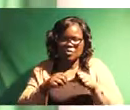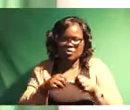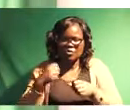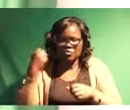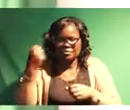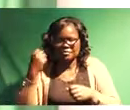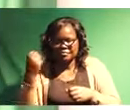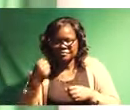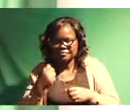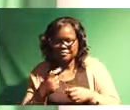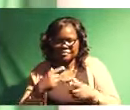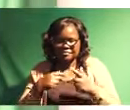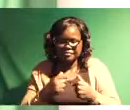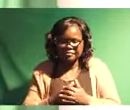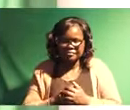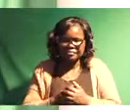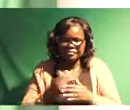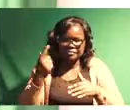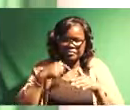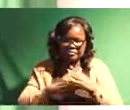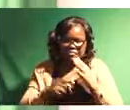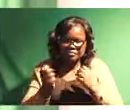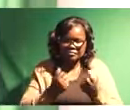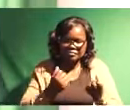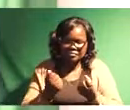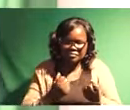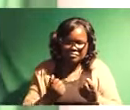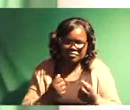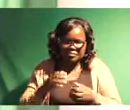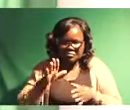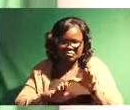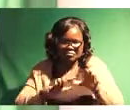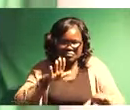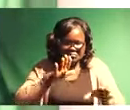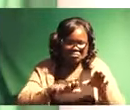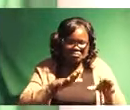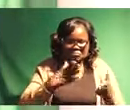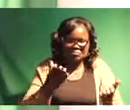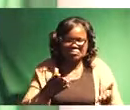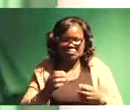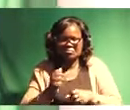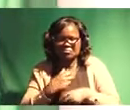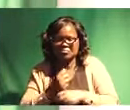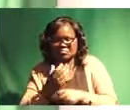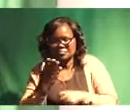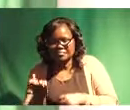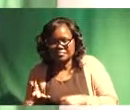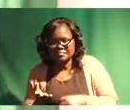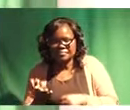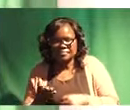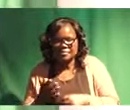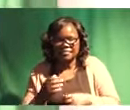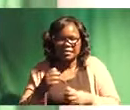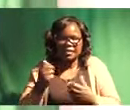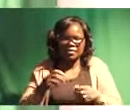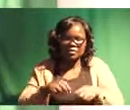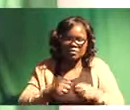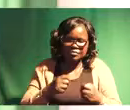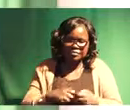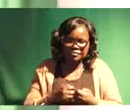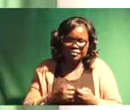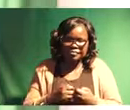siasa walikuja wakaingiza magari, wakakanyaga ile tartan tulikuwa tumetengeneza pale, hiyo tartan